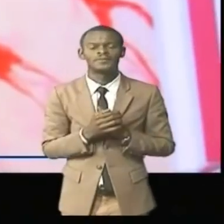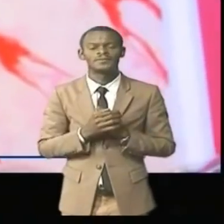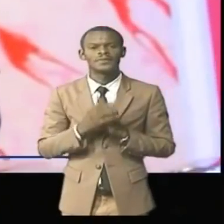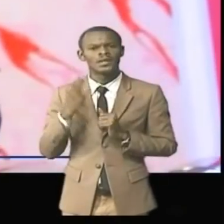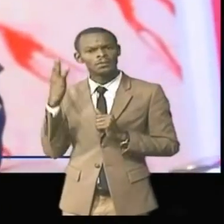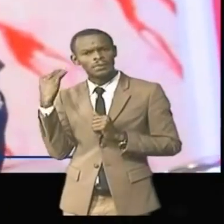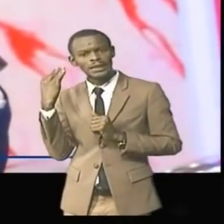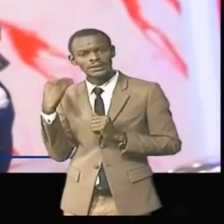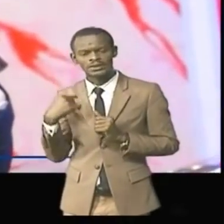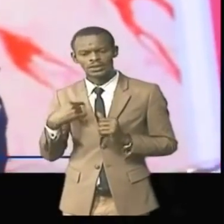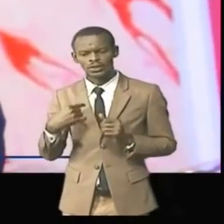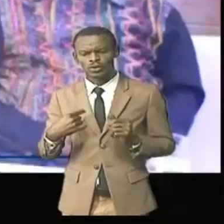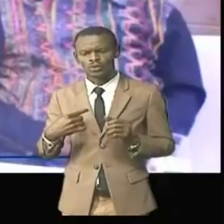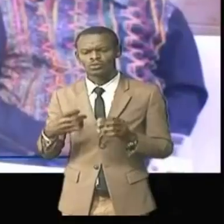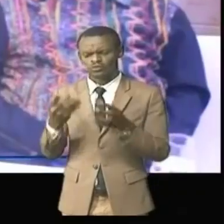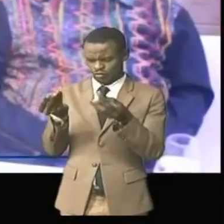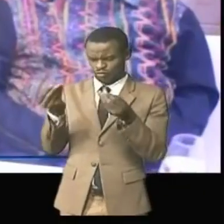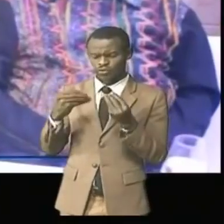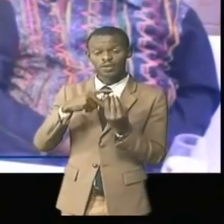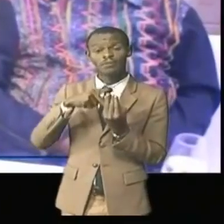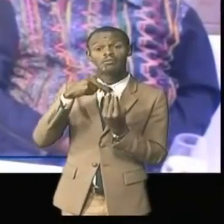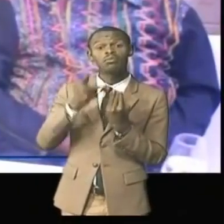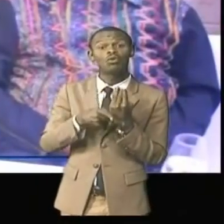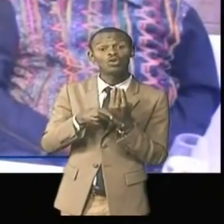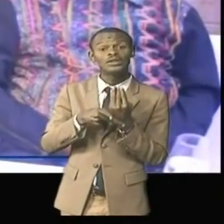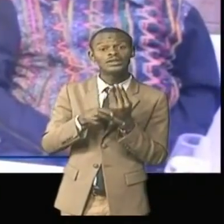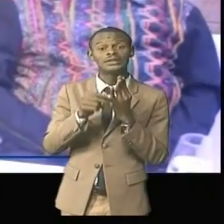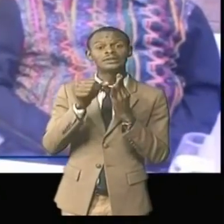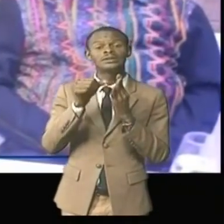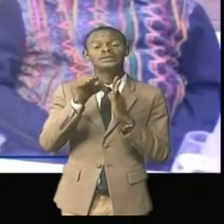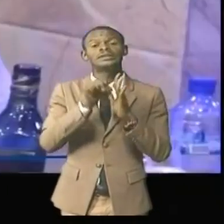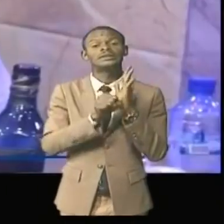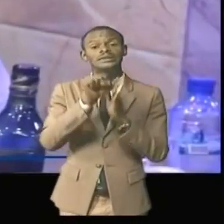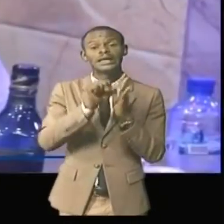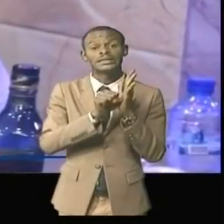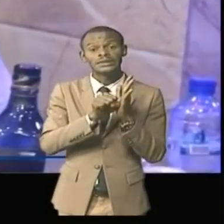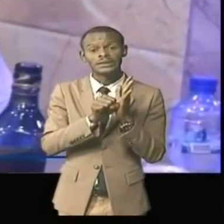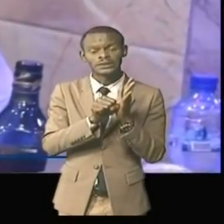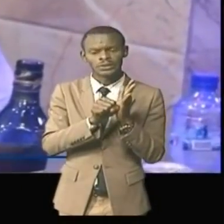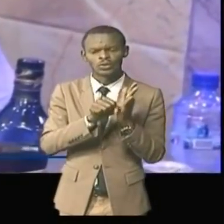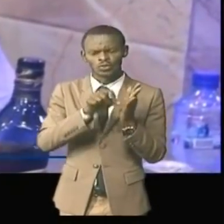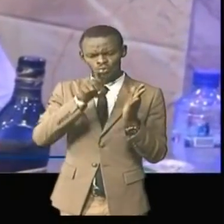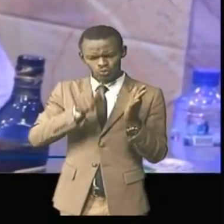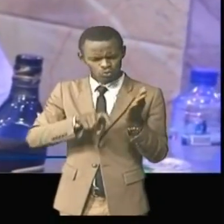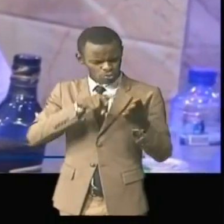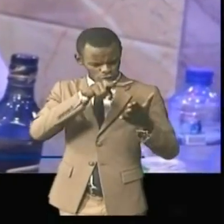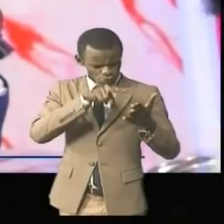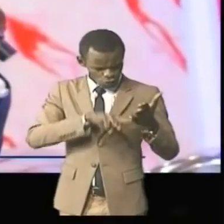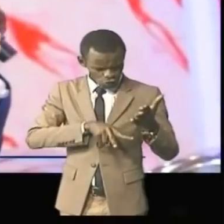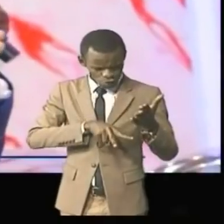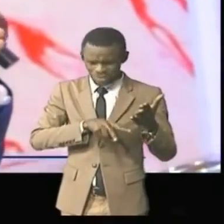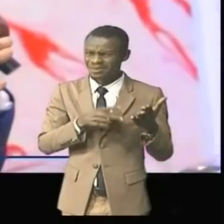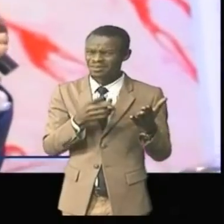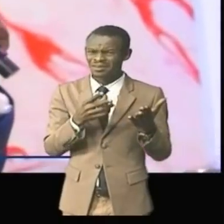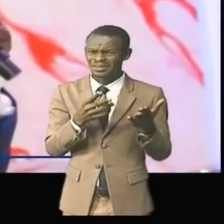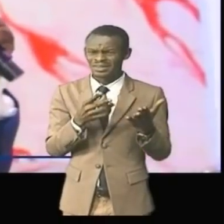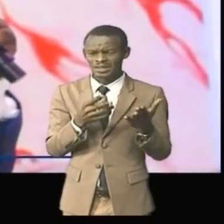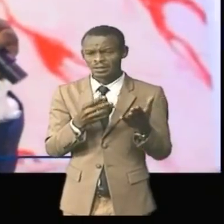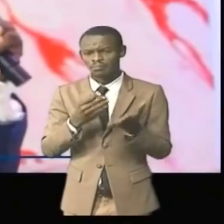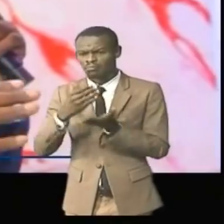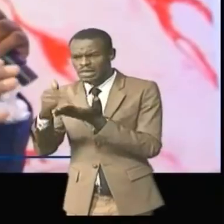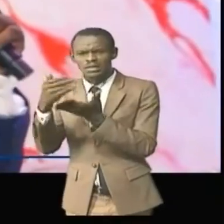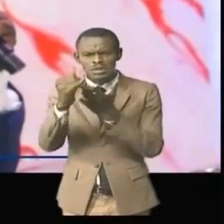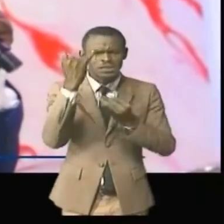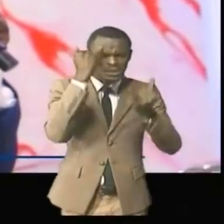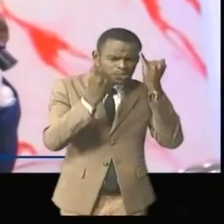disponibilisé pour que nous puissions avoir une existence juridique. Mais ce n'est pas facile de diriger les juristes. Chacun voit à